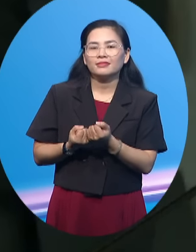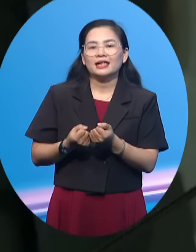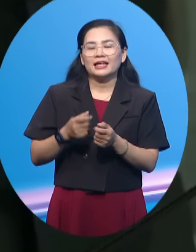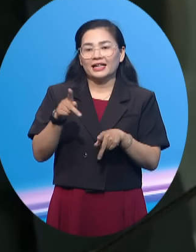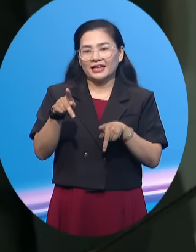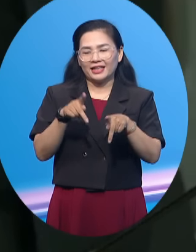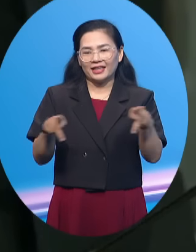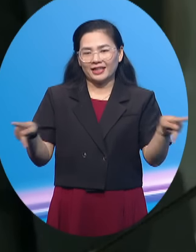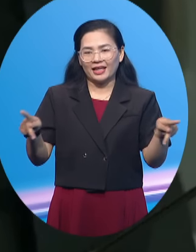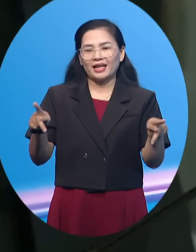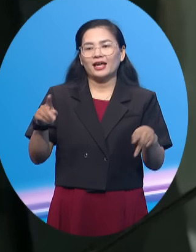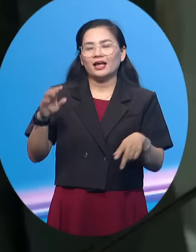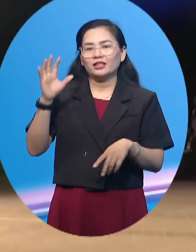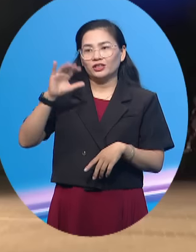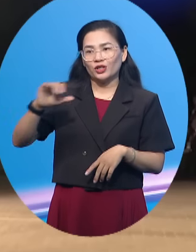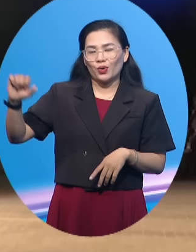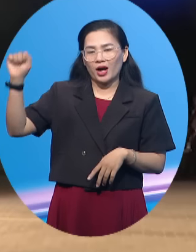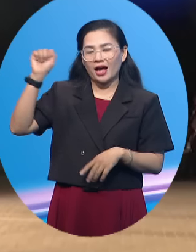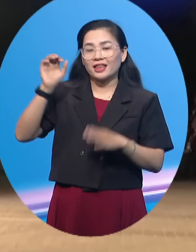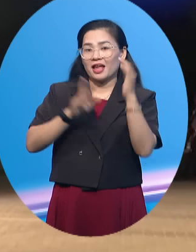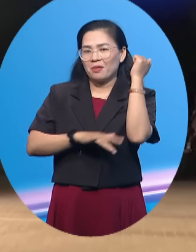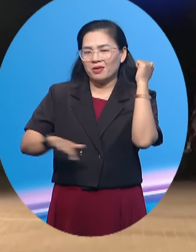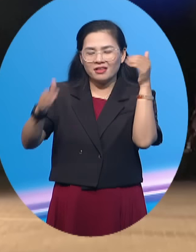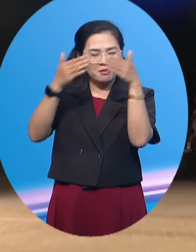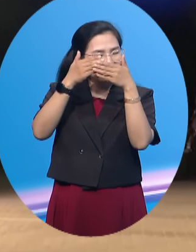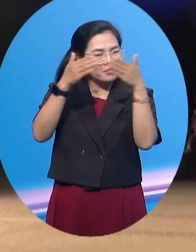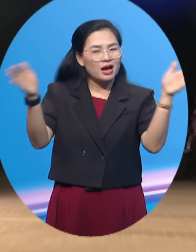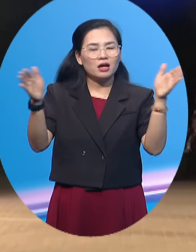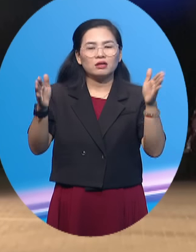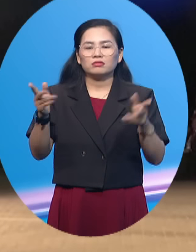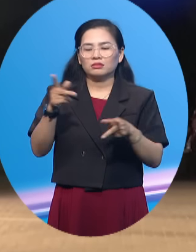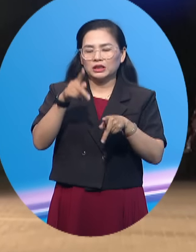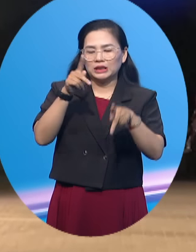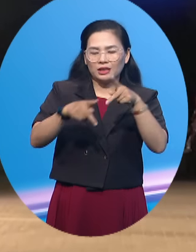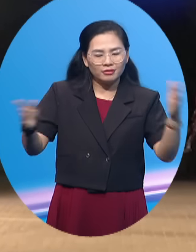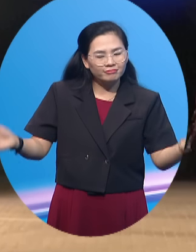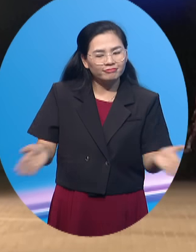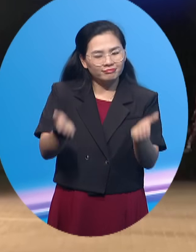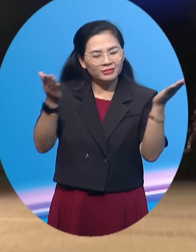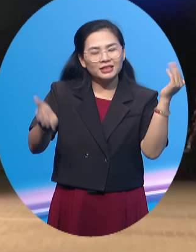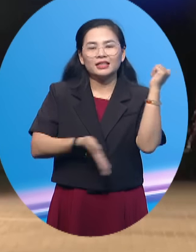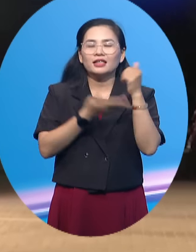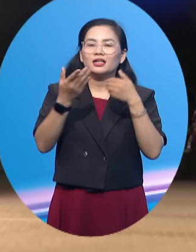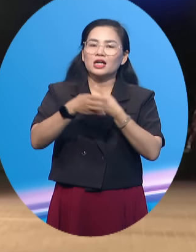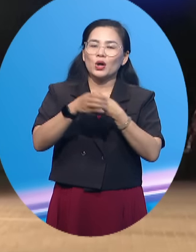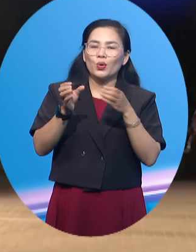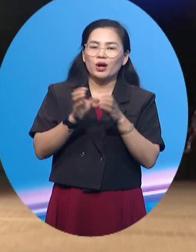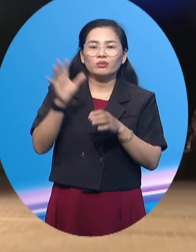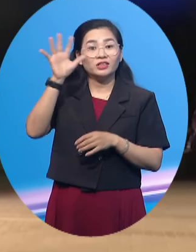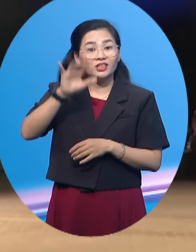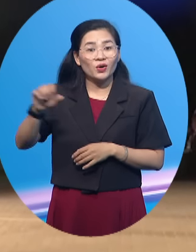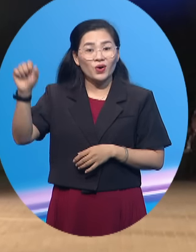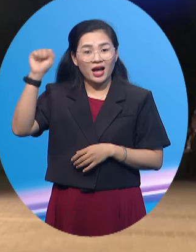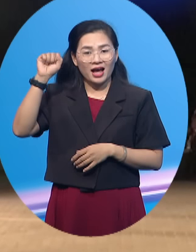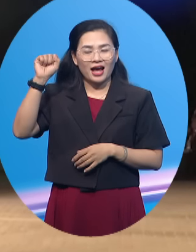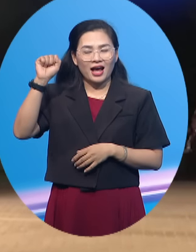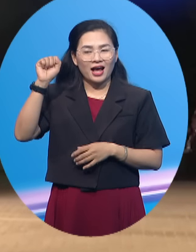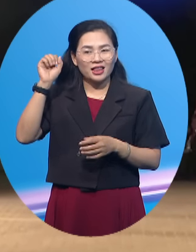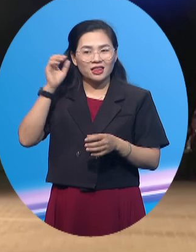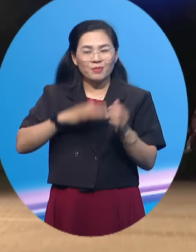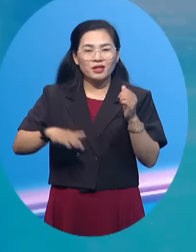kinh tế châu Á-Thái Bình Dương cởi mở, thúc đẩy tăng trưởng kinh tế thế giới và cùng nhau xây dựng cộng đồng châu Á-Thái Bình Dương chung tương